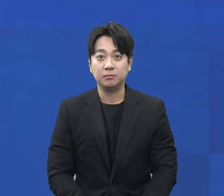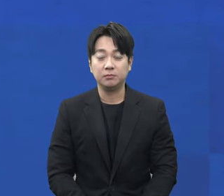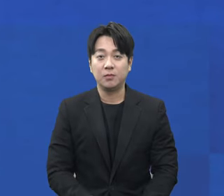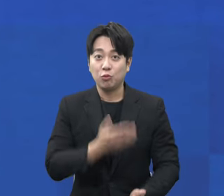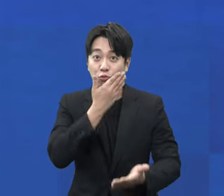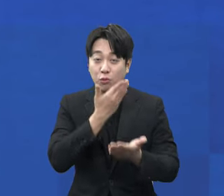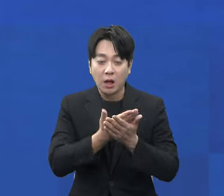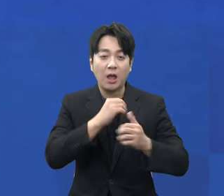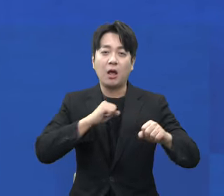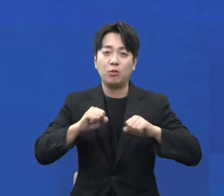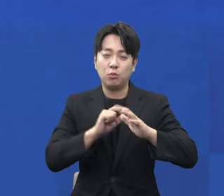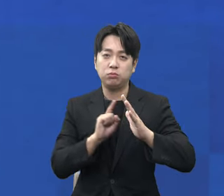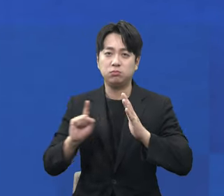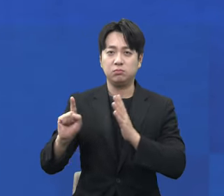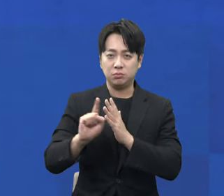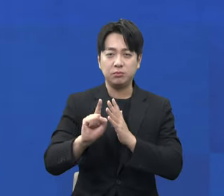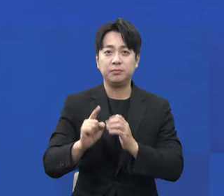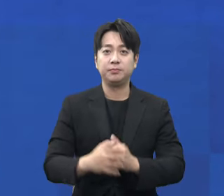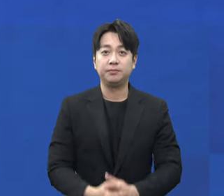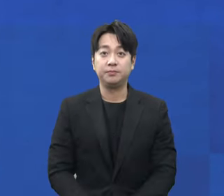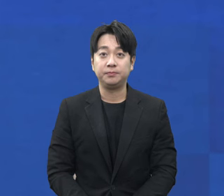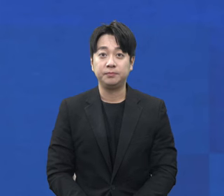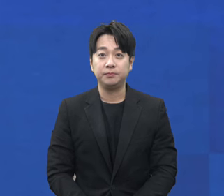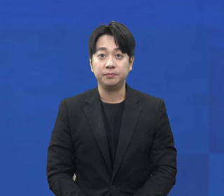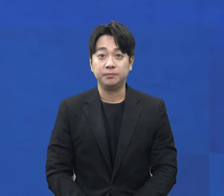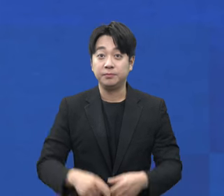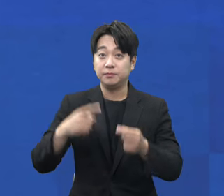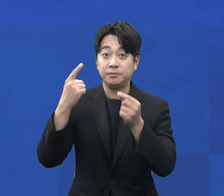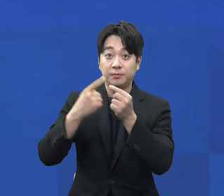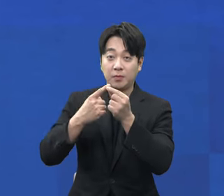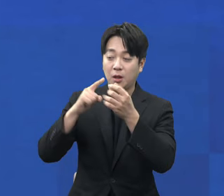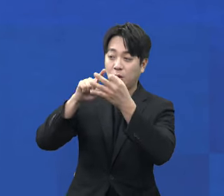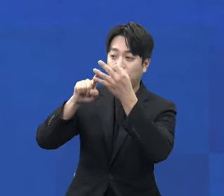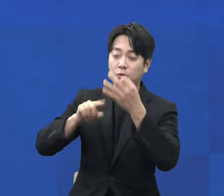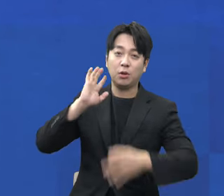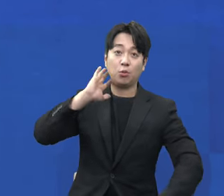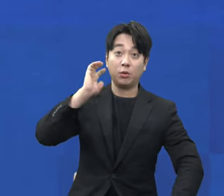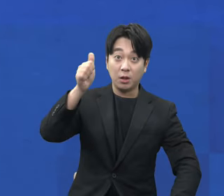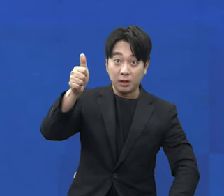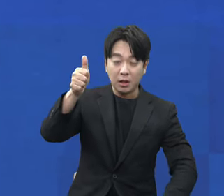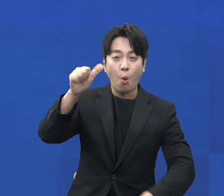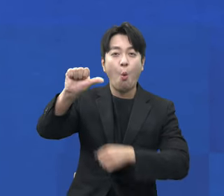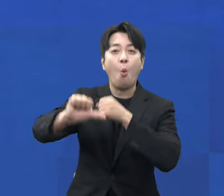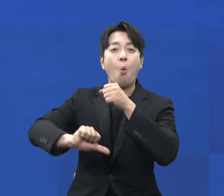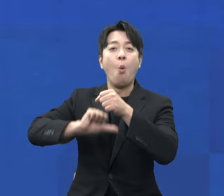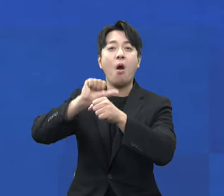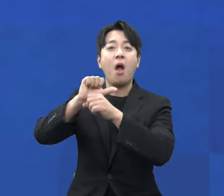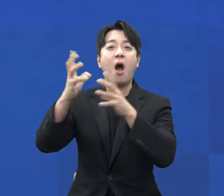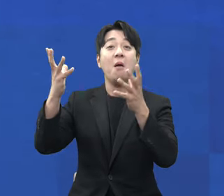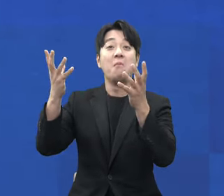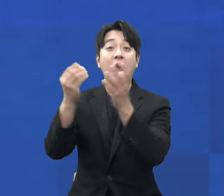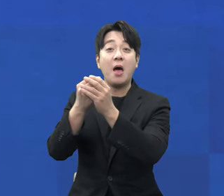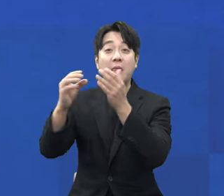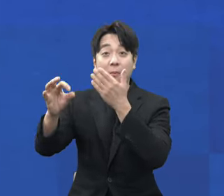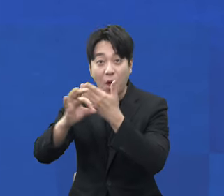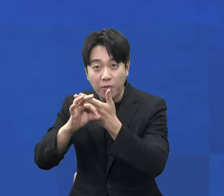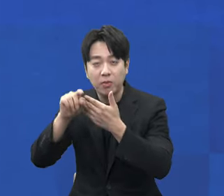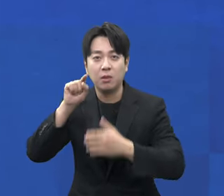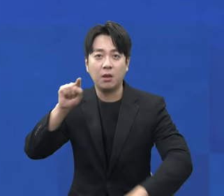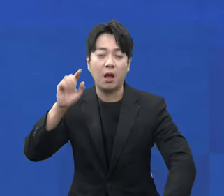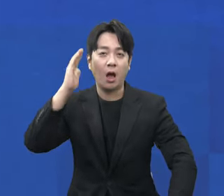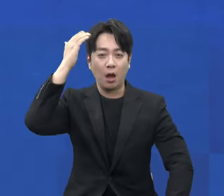맙시다. 핵심 첫째, 윤석열이 대통령 임기를 다 채우면 대한민국은 망합니다.